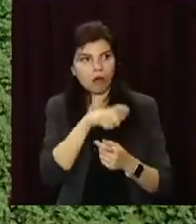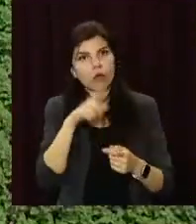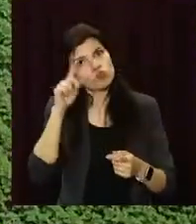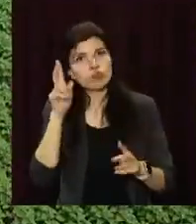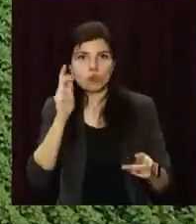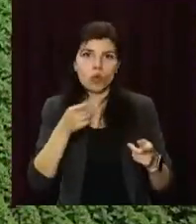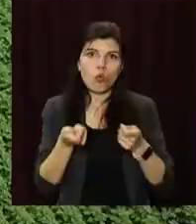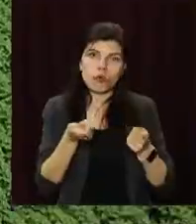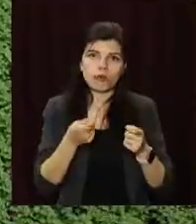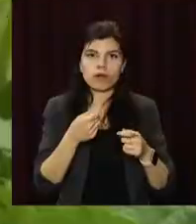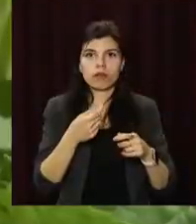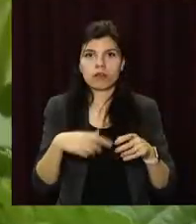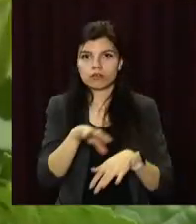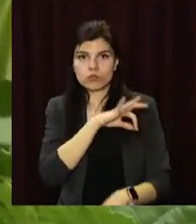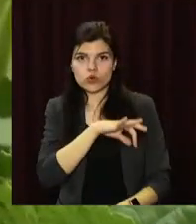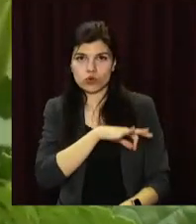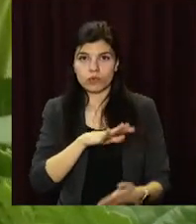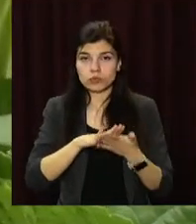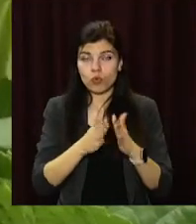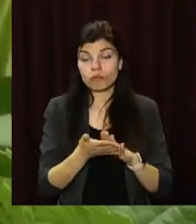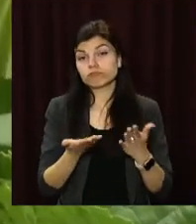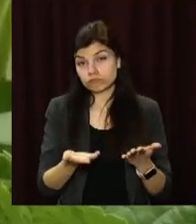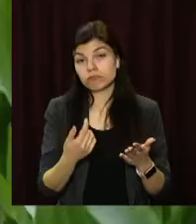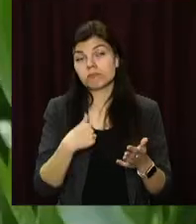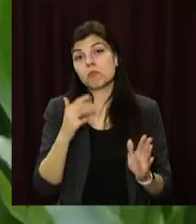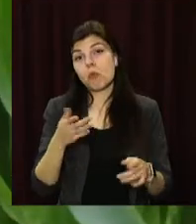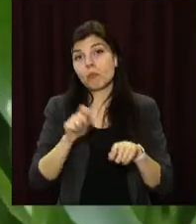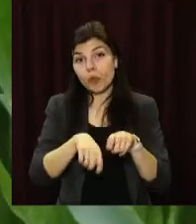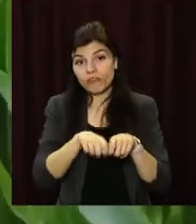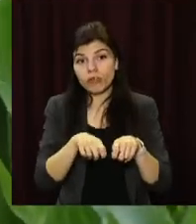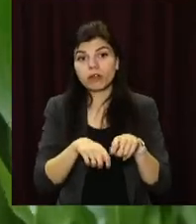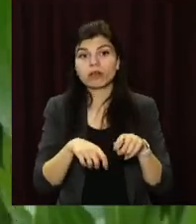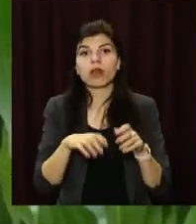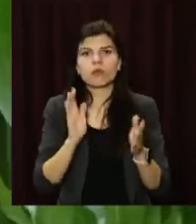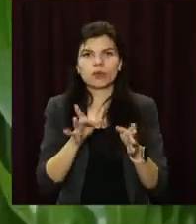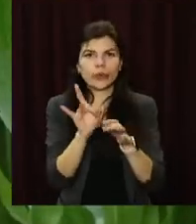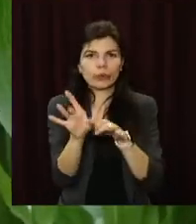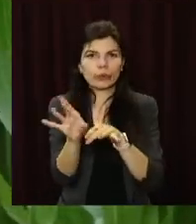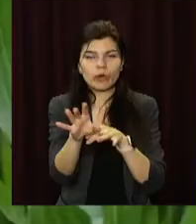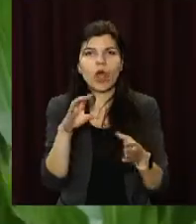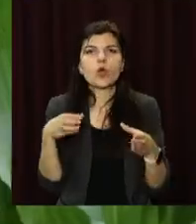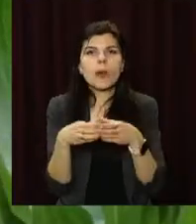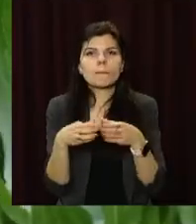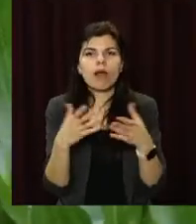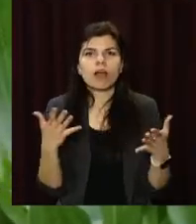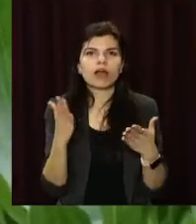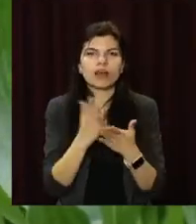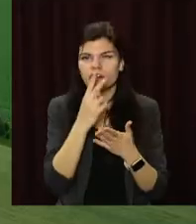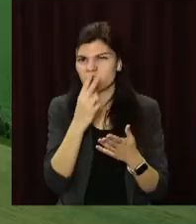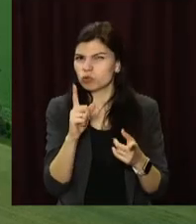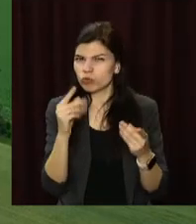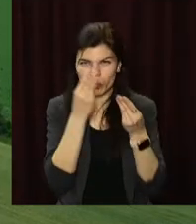всіми учасниками асоціації касательно сделки. Поэтому мы будем проверять, отсекать те компании, которые имеют знаки